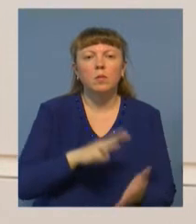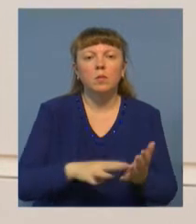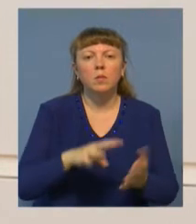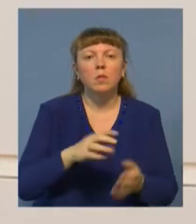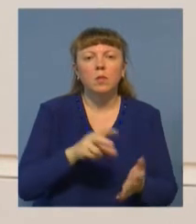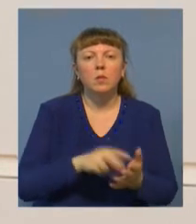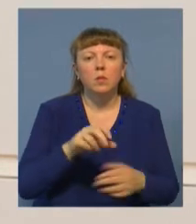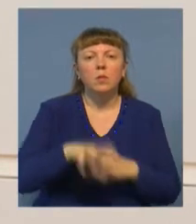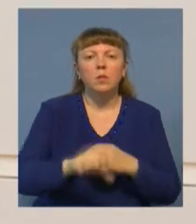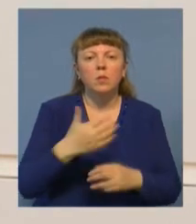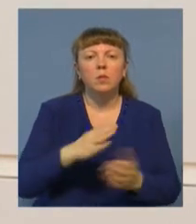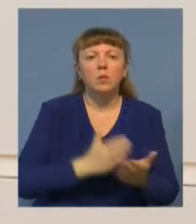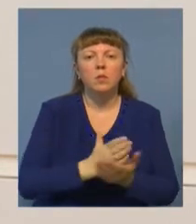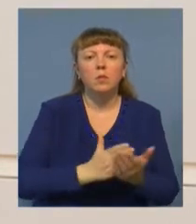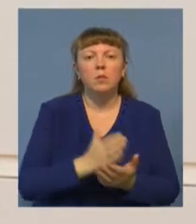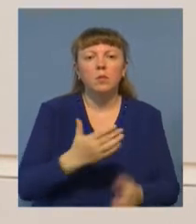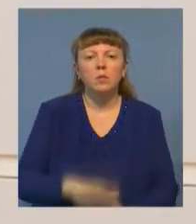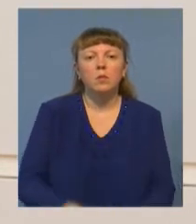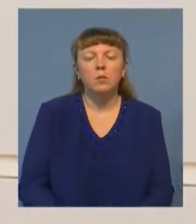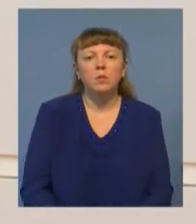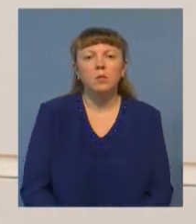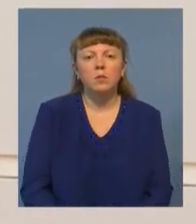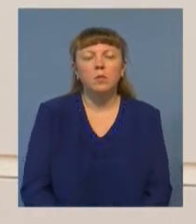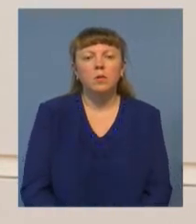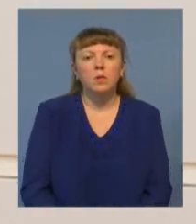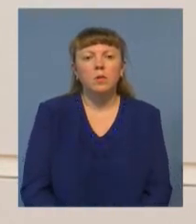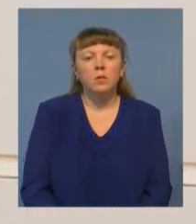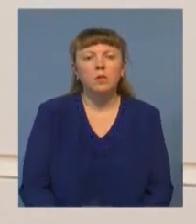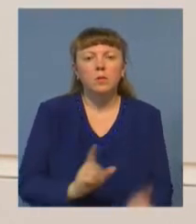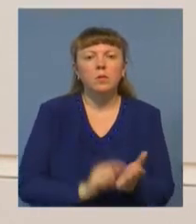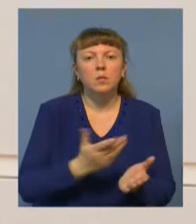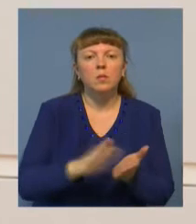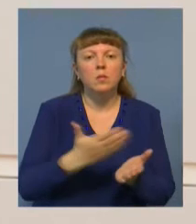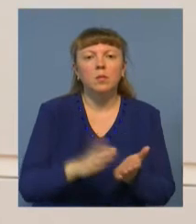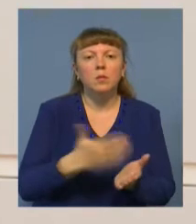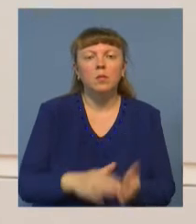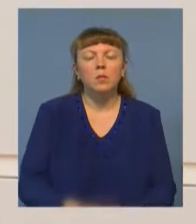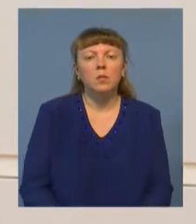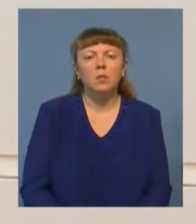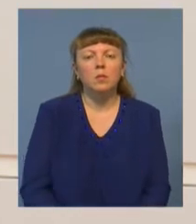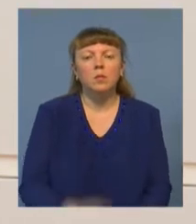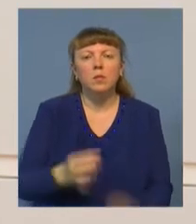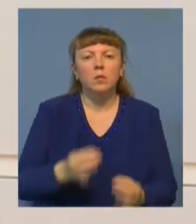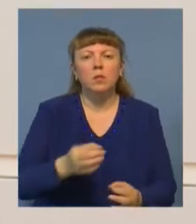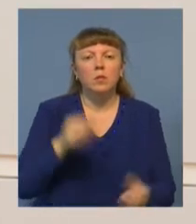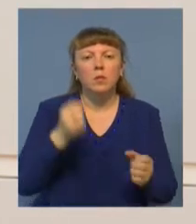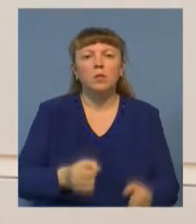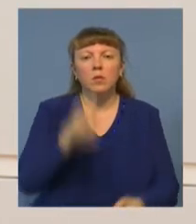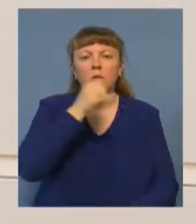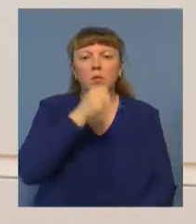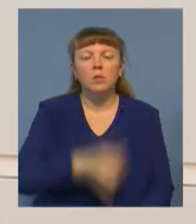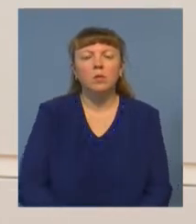98 года трудовой стаж уже устанавливается пенсионными отчислениями. То есть он в суде уже не